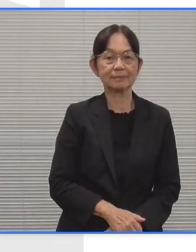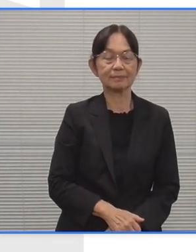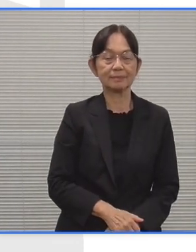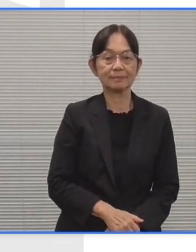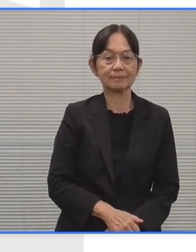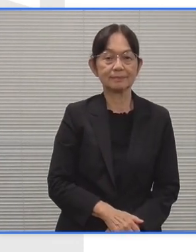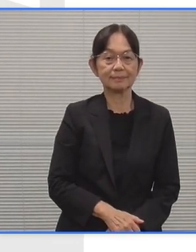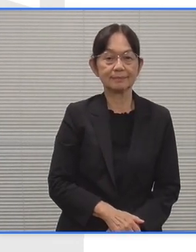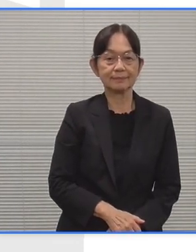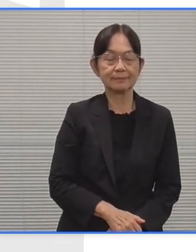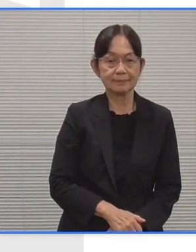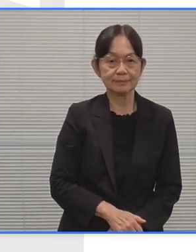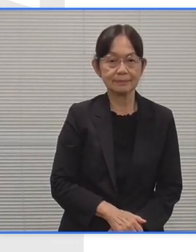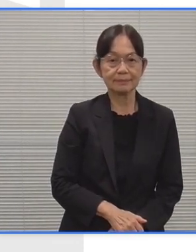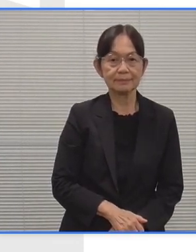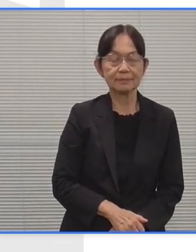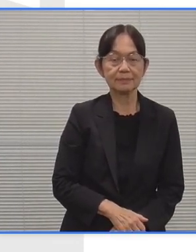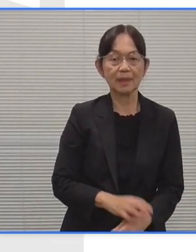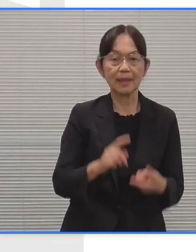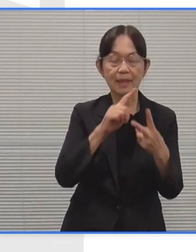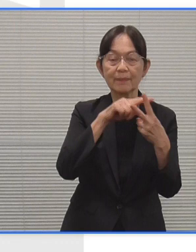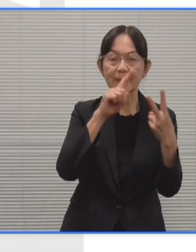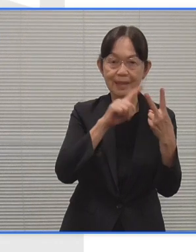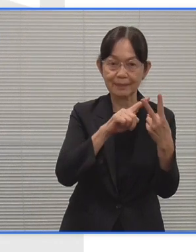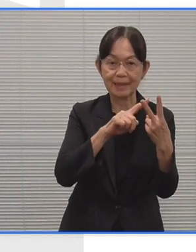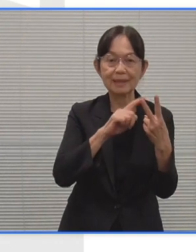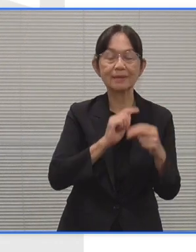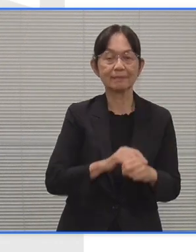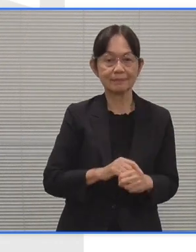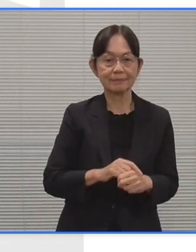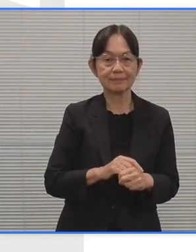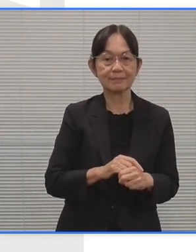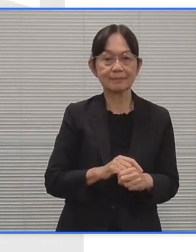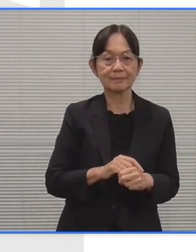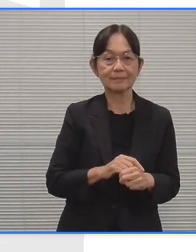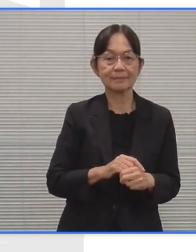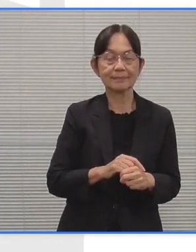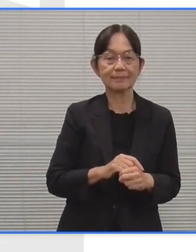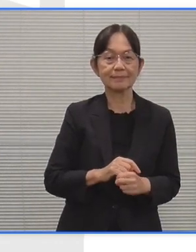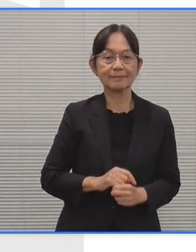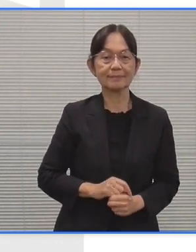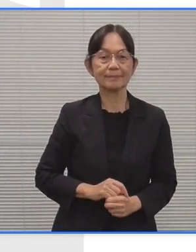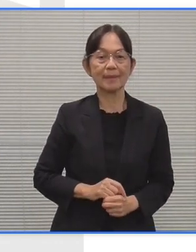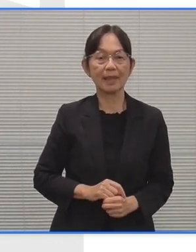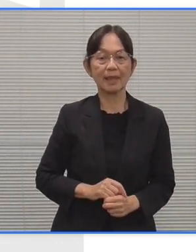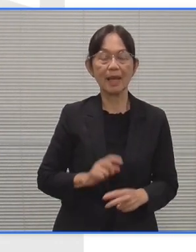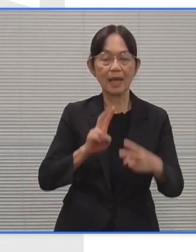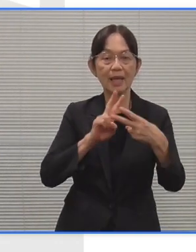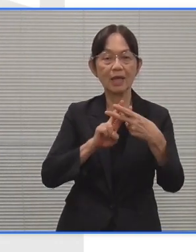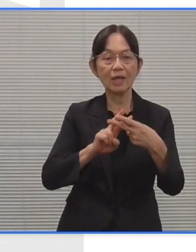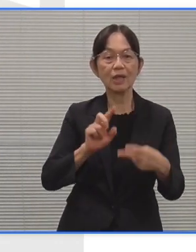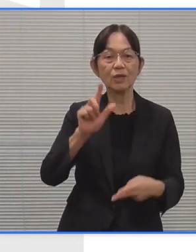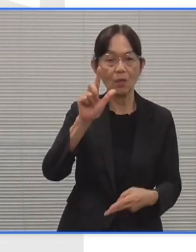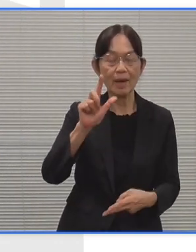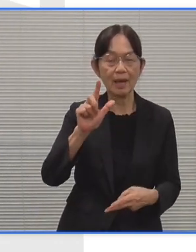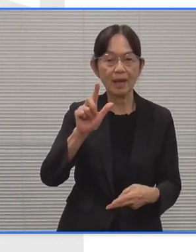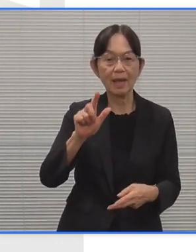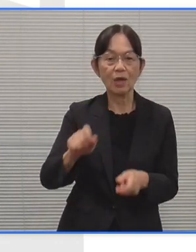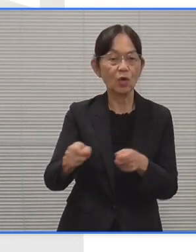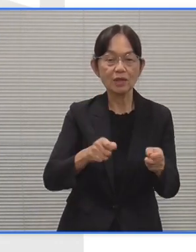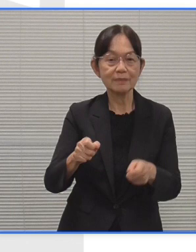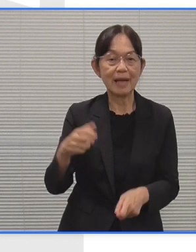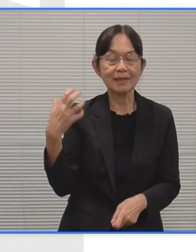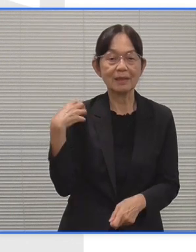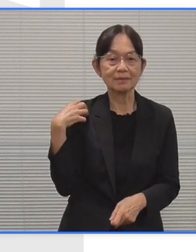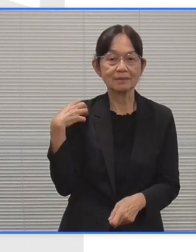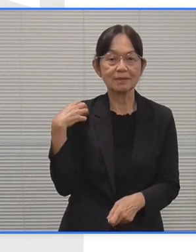の方ですね、リュウさんと山下さん、それから、井上さんと取締役の方